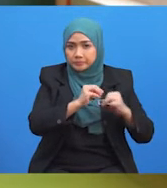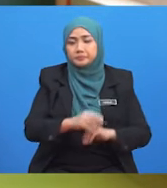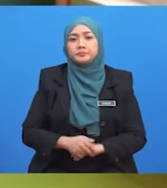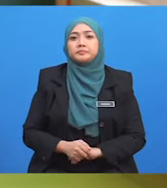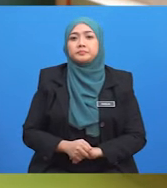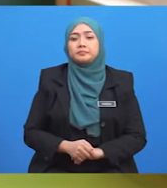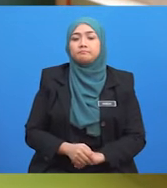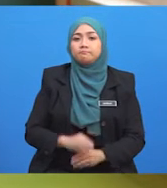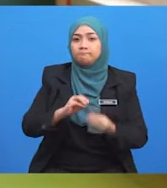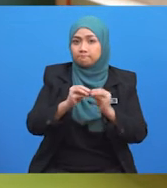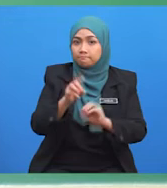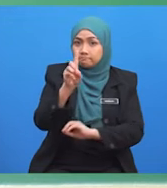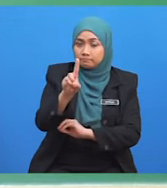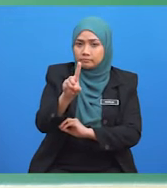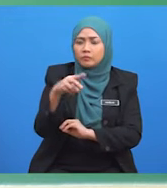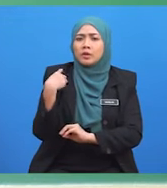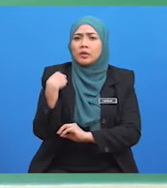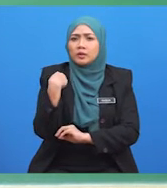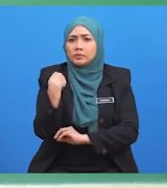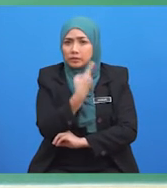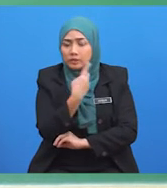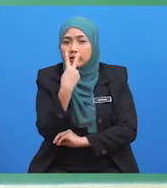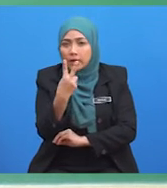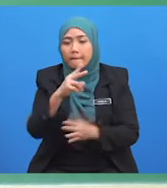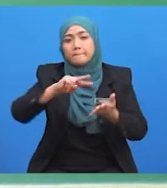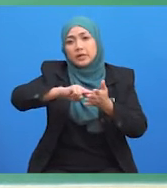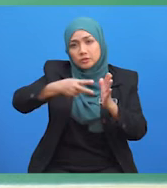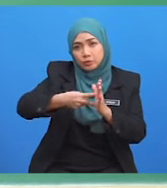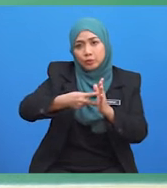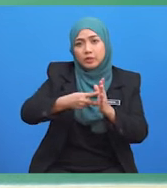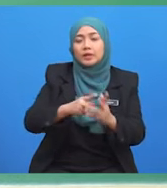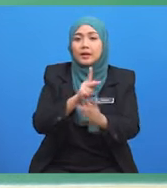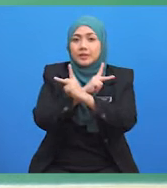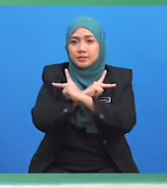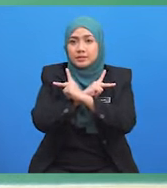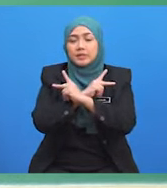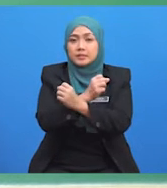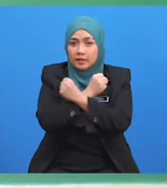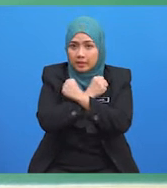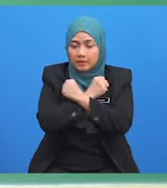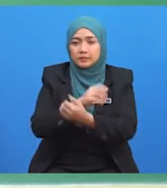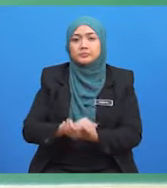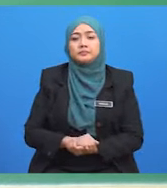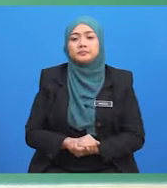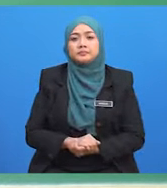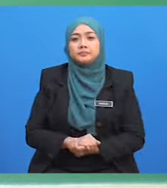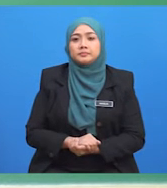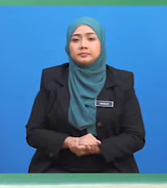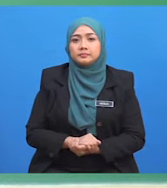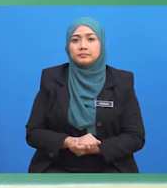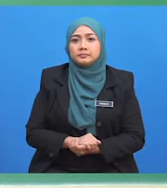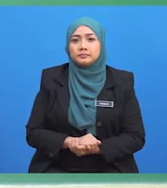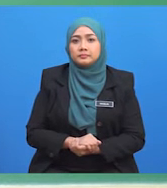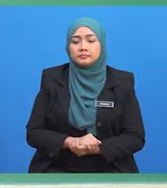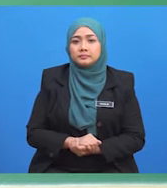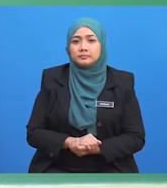sekali, mari kita lihat maksud nilai kasih sayang. Maksud nilai kasih sayang adalah